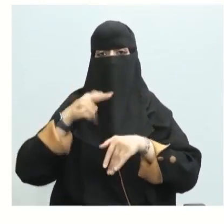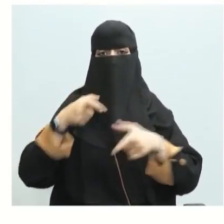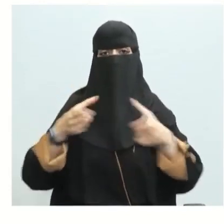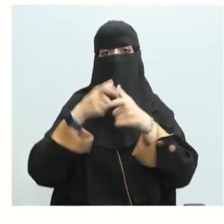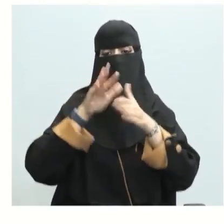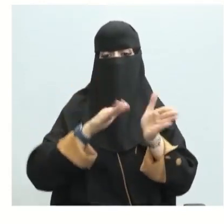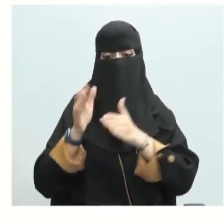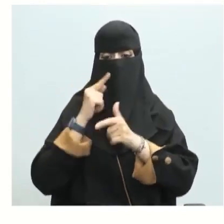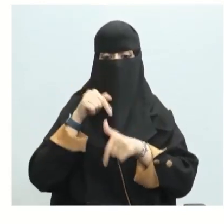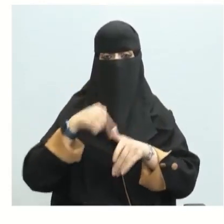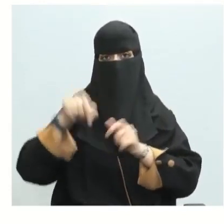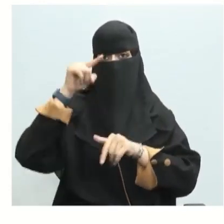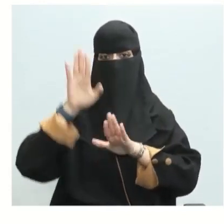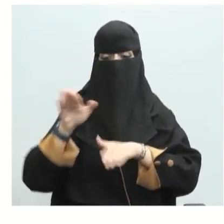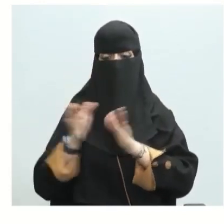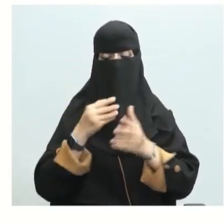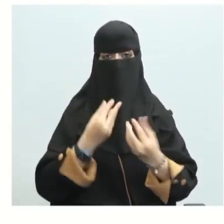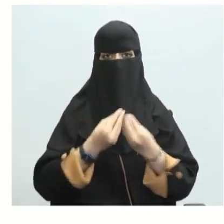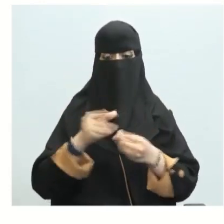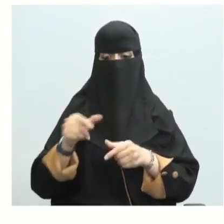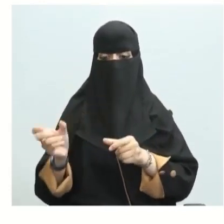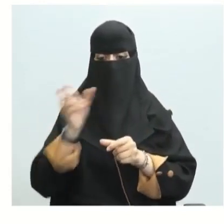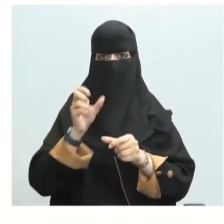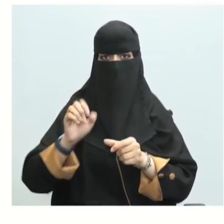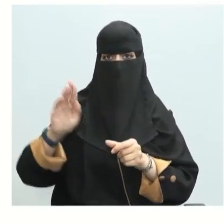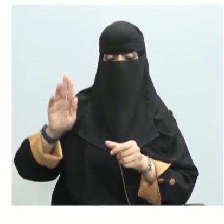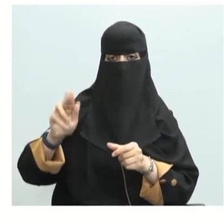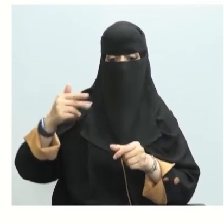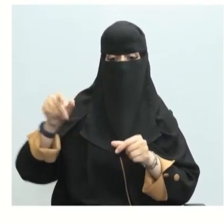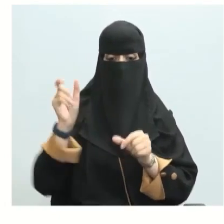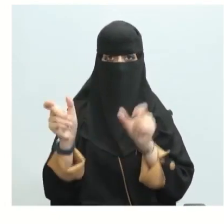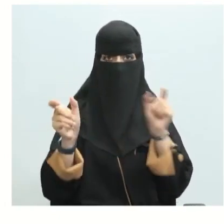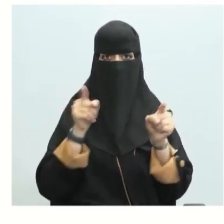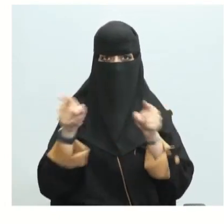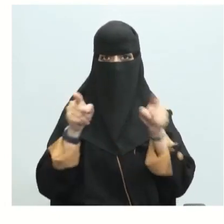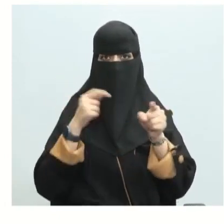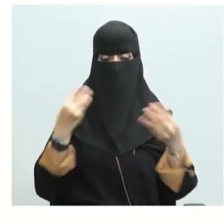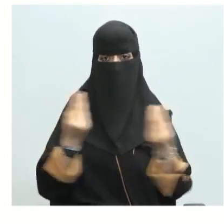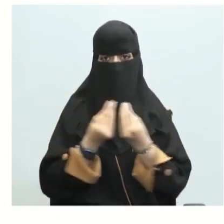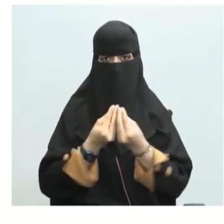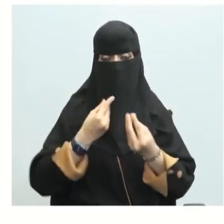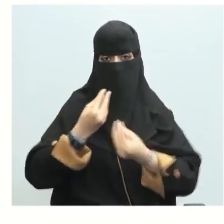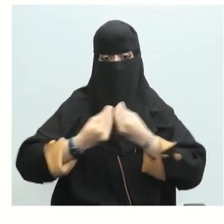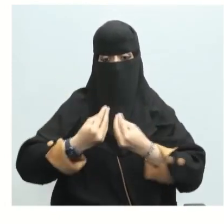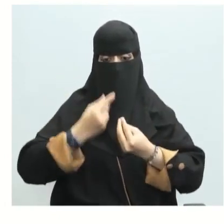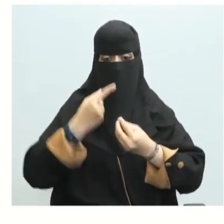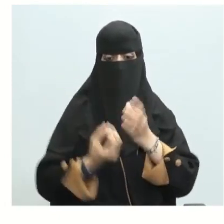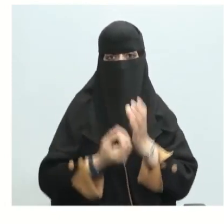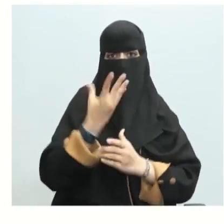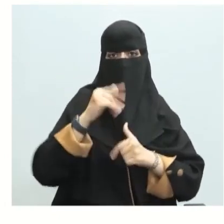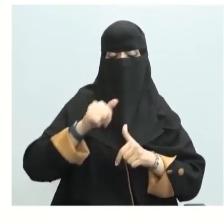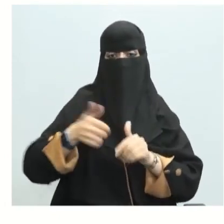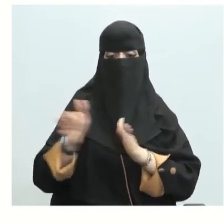هذا التفاعل تفاعل بين غاز الاكسجين وغاز النيتروجين سيعطيني غاز اكسيد النيتريك اذا لدينا طرفان ولدينا